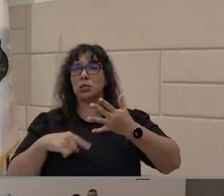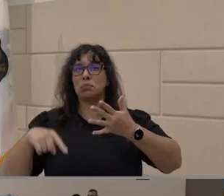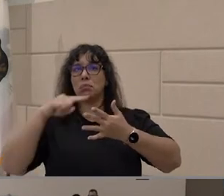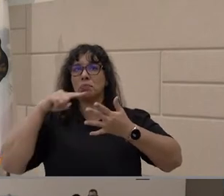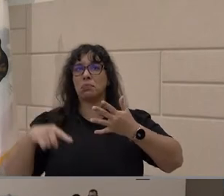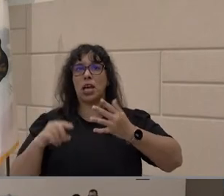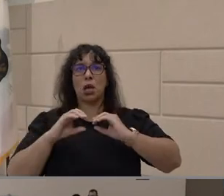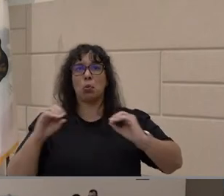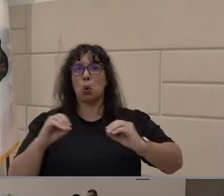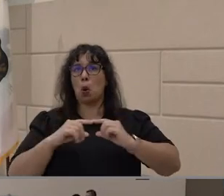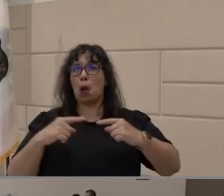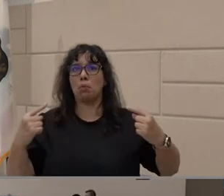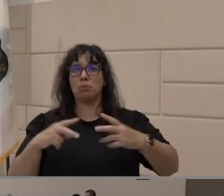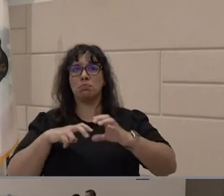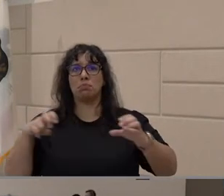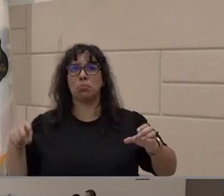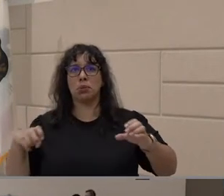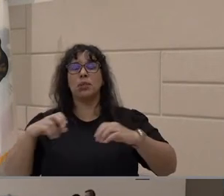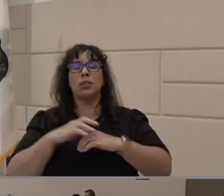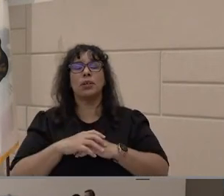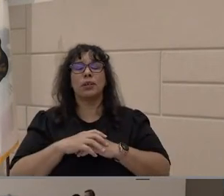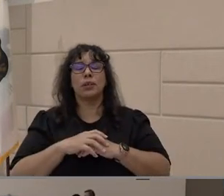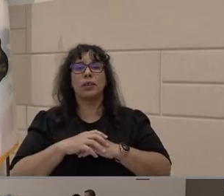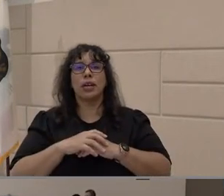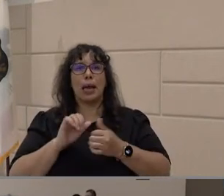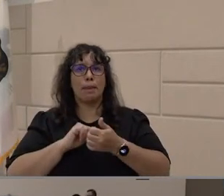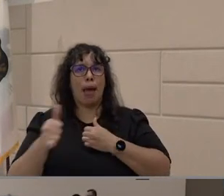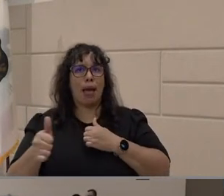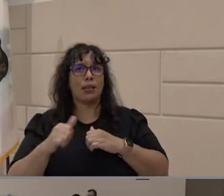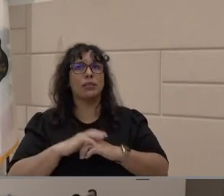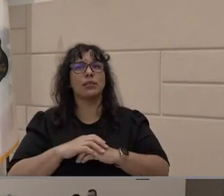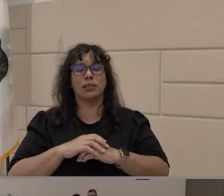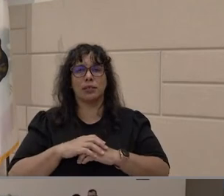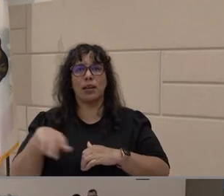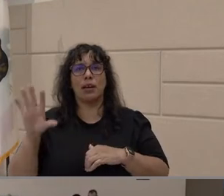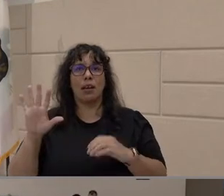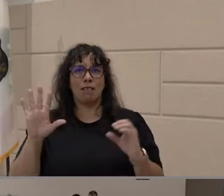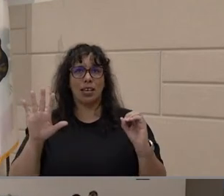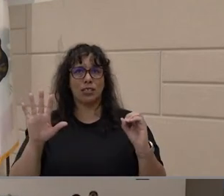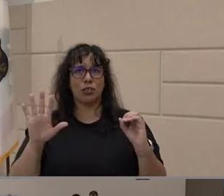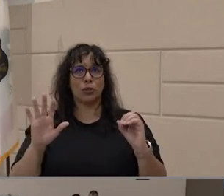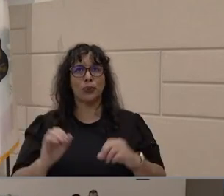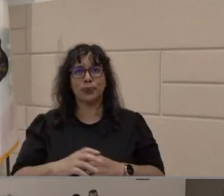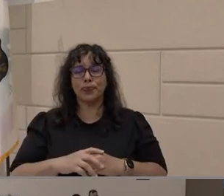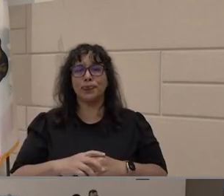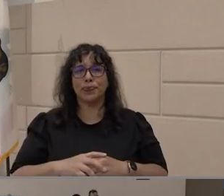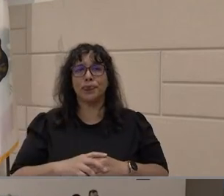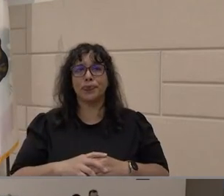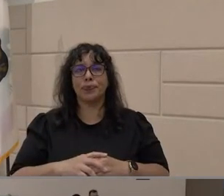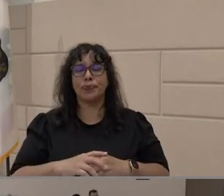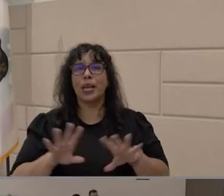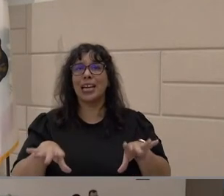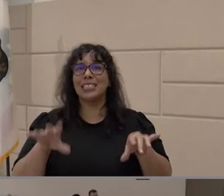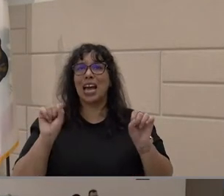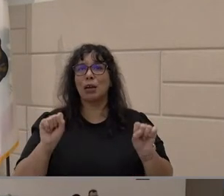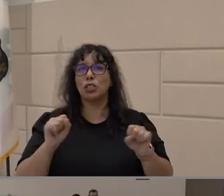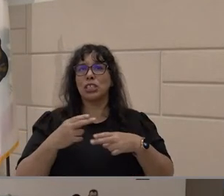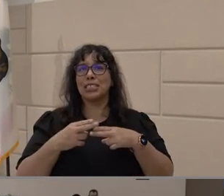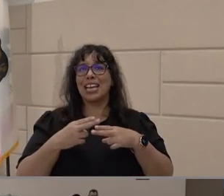ដូច្នេះអត់មានអ្នកណាអយល់ចំតោះអ្វីទេដូច្នេះសំឡេងគ្រប់គ្រង5ទួលនឹង0